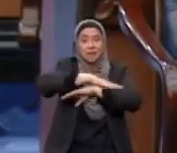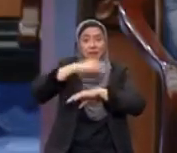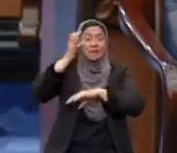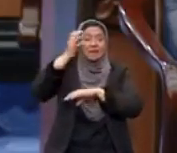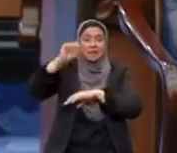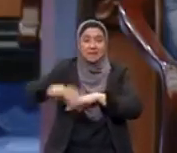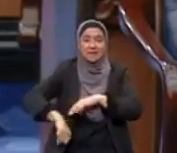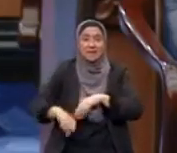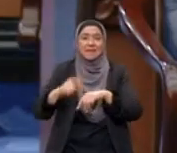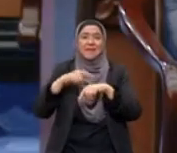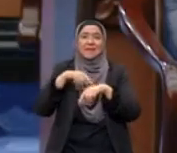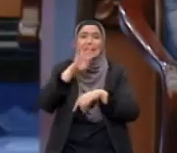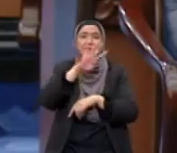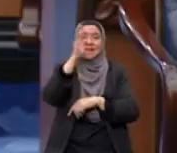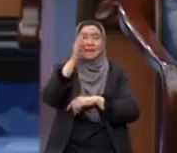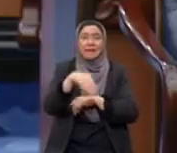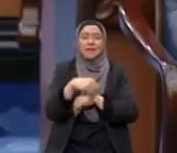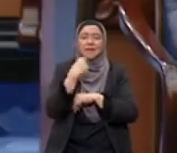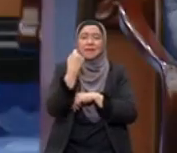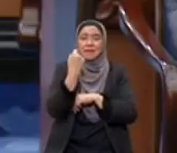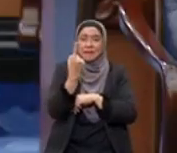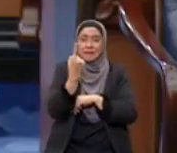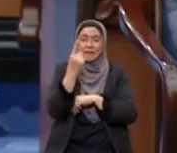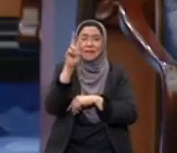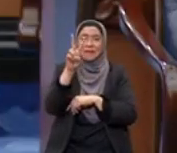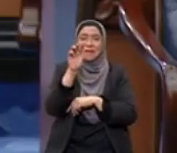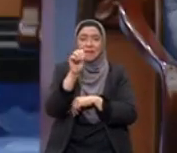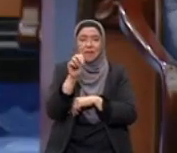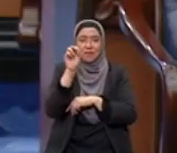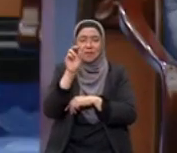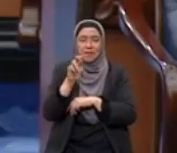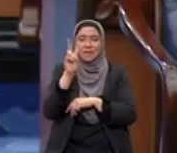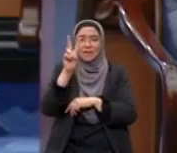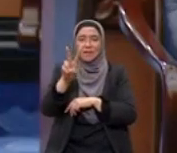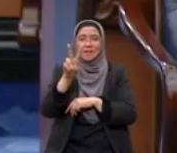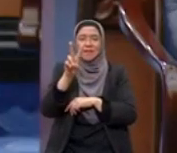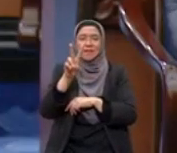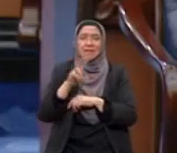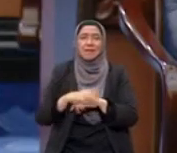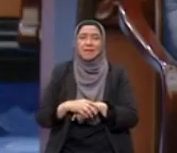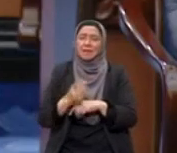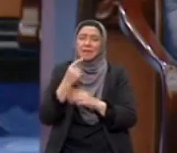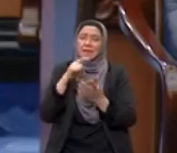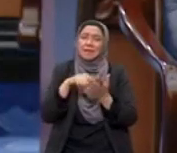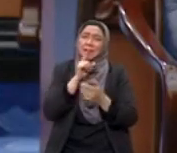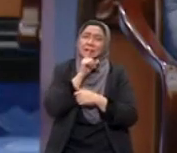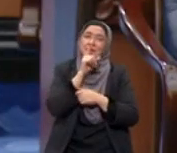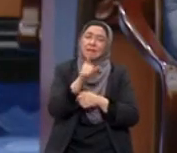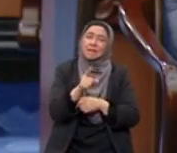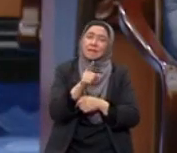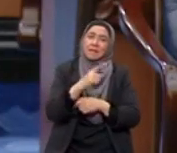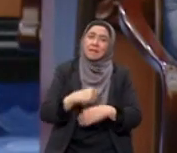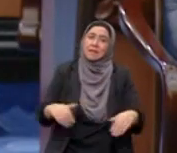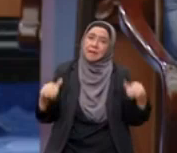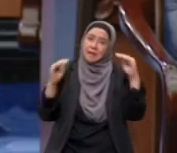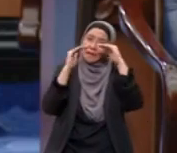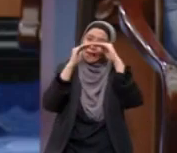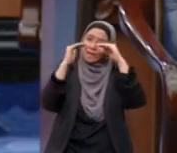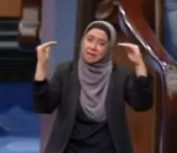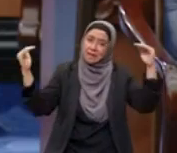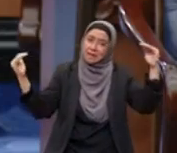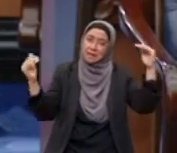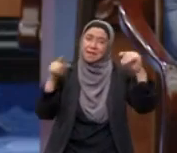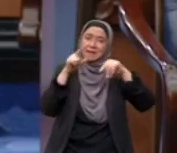2002 ini merupakan antara usaha serantau untuk memastikan keamanan dan kestabilan serta bagi